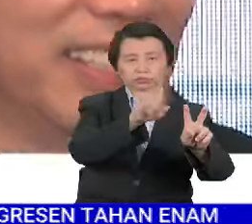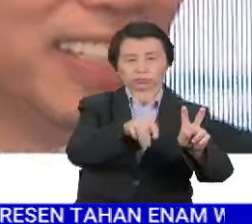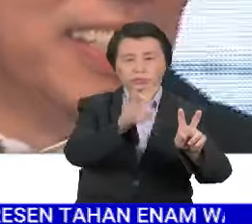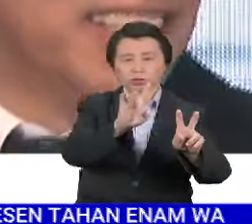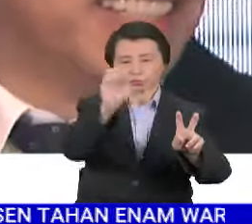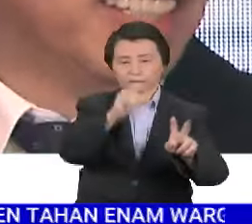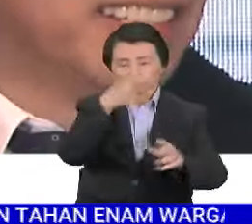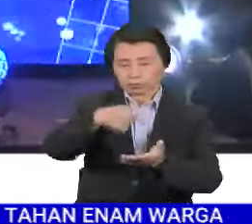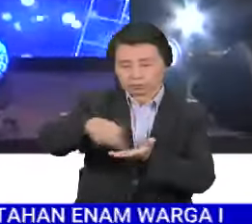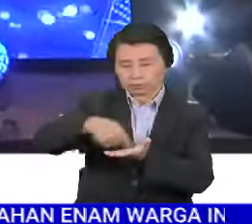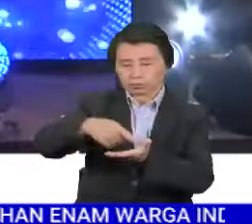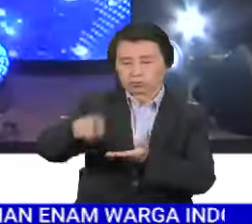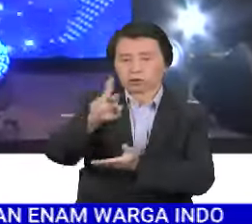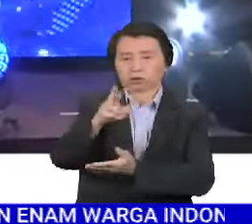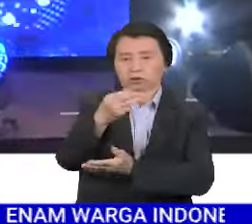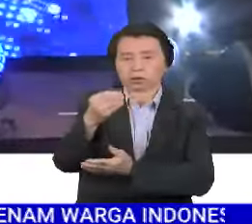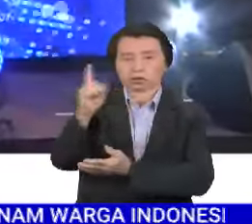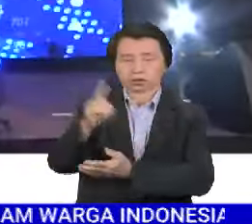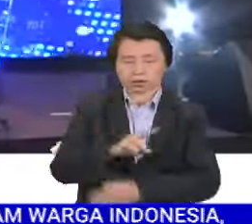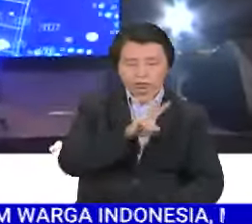27.8% untuk perbelanjaan R&D,